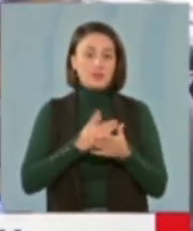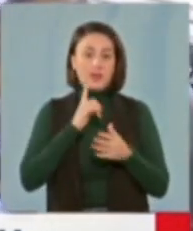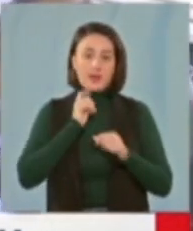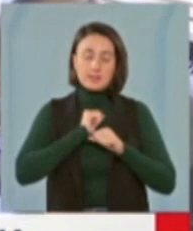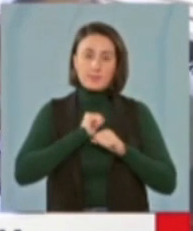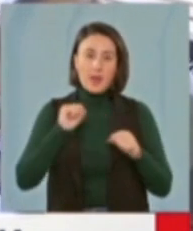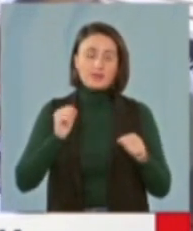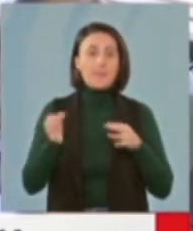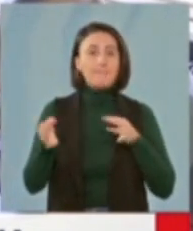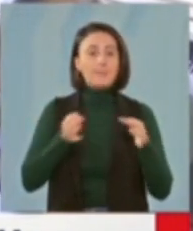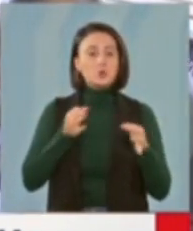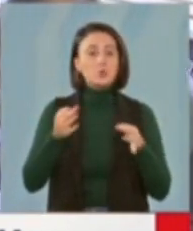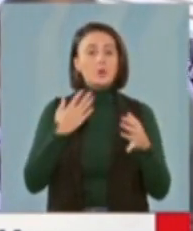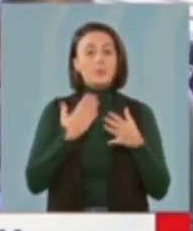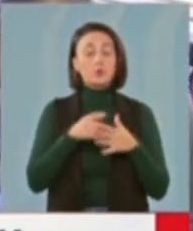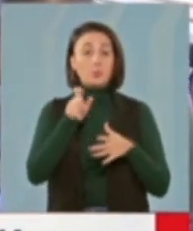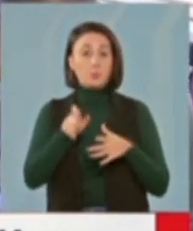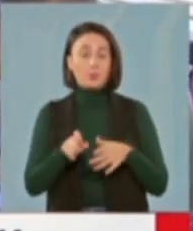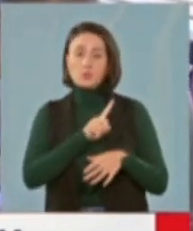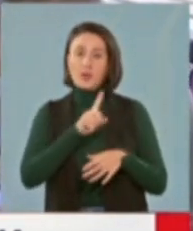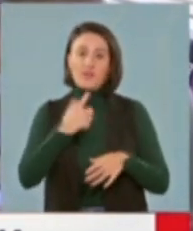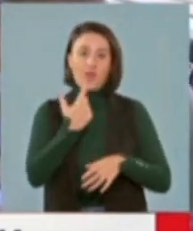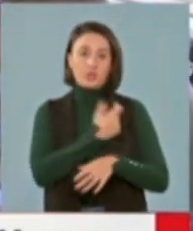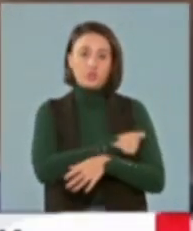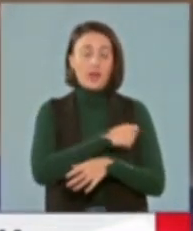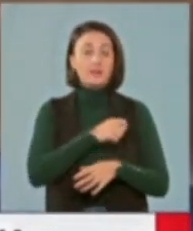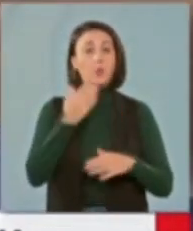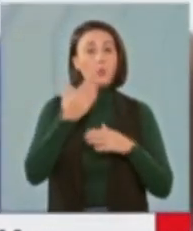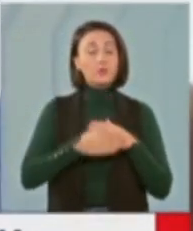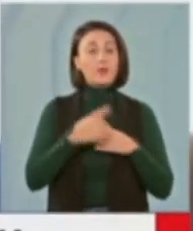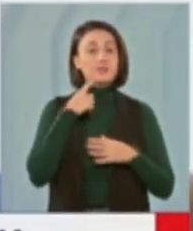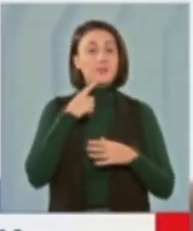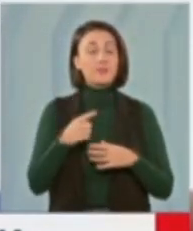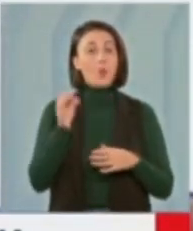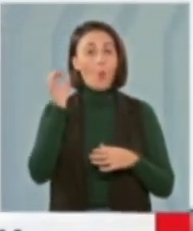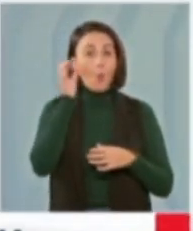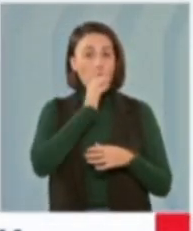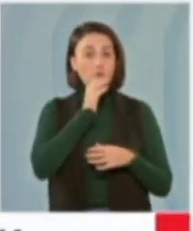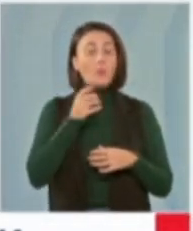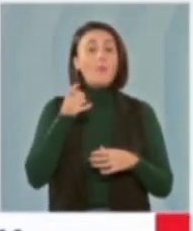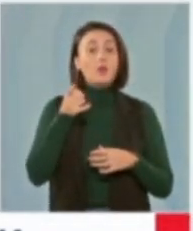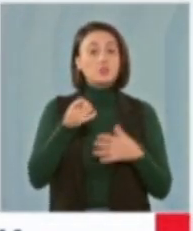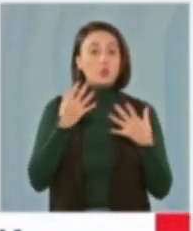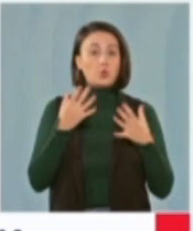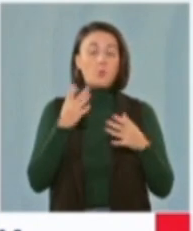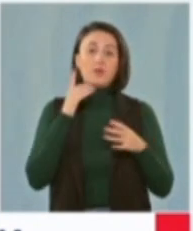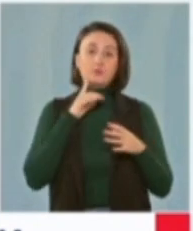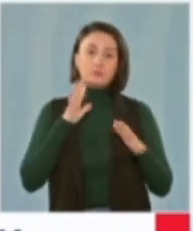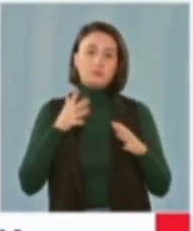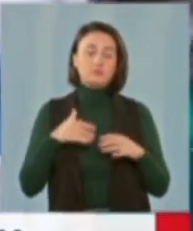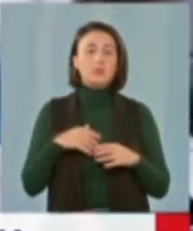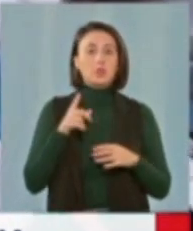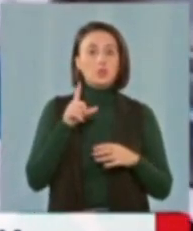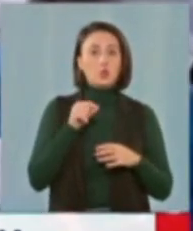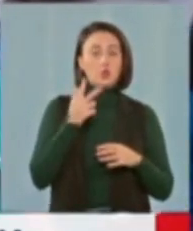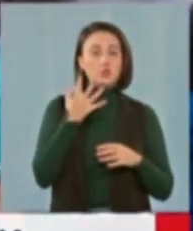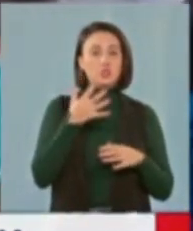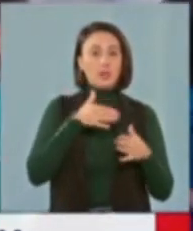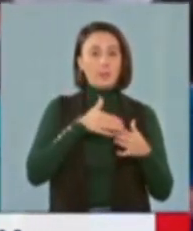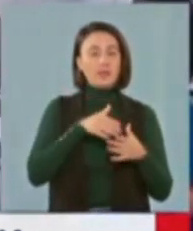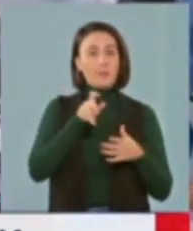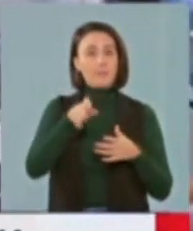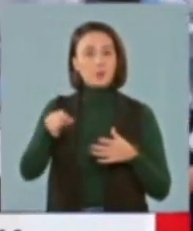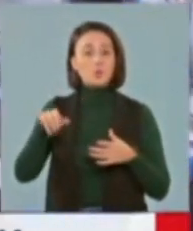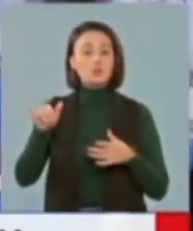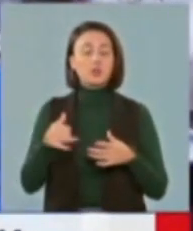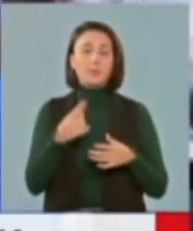înăsprească restricțiile pentru persoanele imunizate în ultima săptămână din octombrie acest număr era de aproximativ 25.000